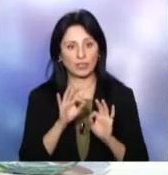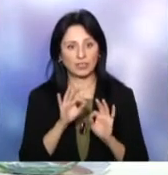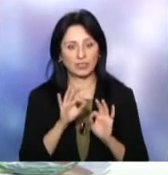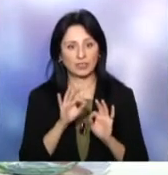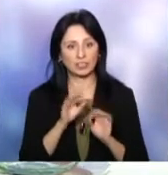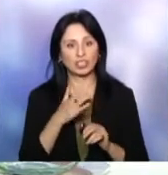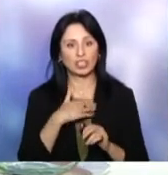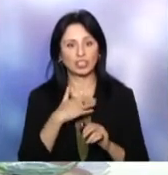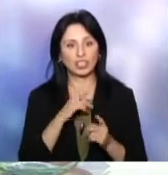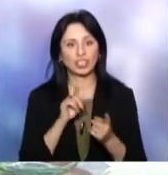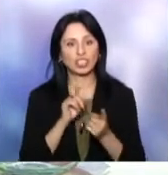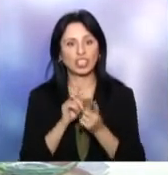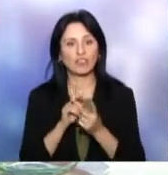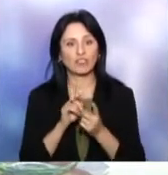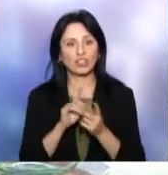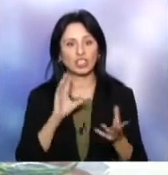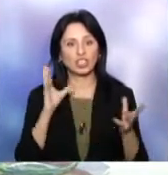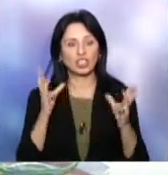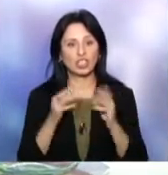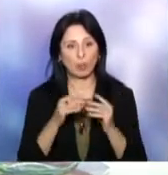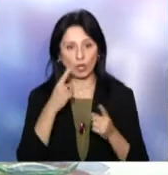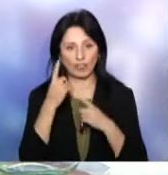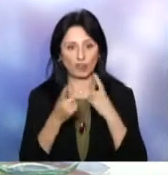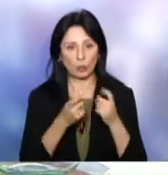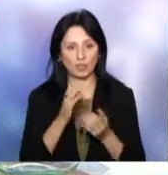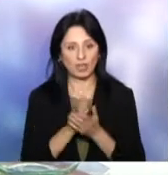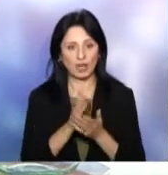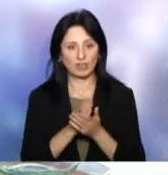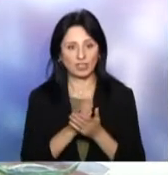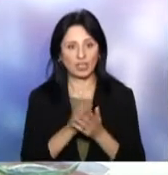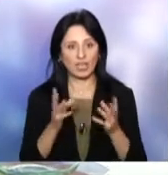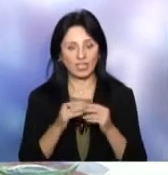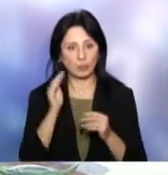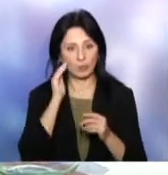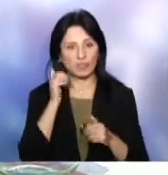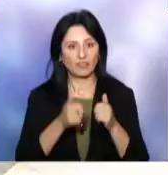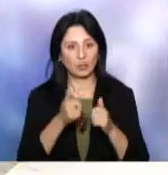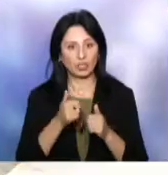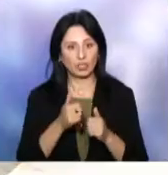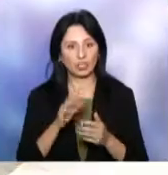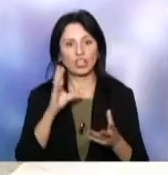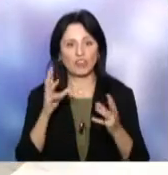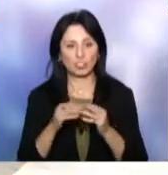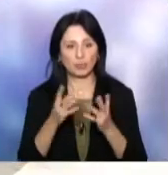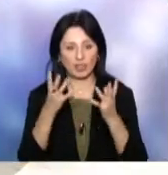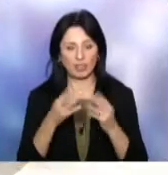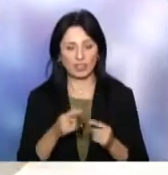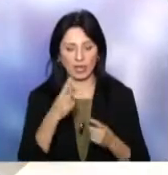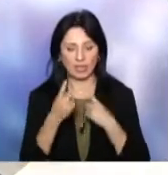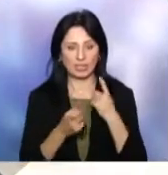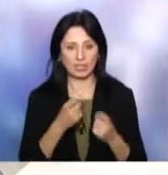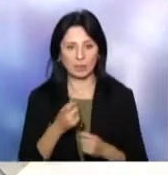სხვათაშორის ჩვენი შეხვედრების ჯამური ინფორმაცია გახლავთ. ერთად მოვისმინოთ ვიქტორინა და შემდეგ შევაჯამოთ დღევანდელი